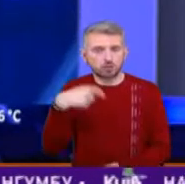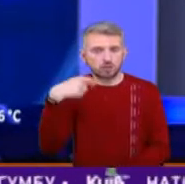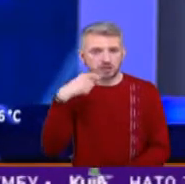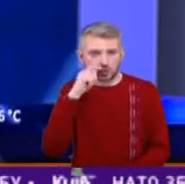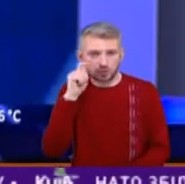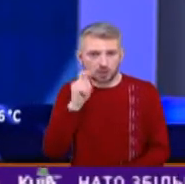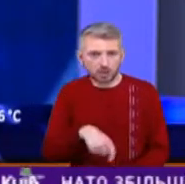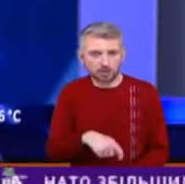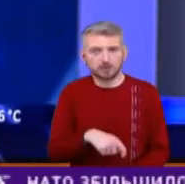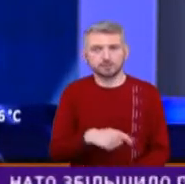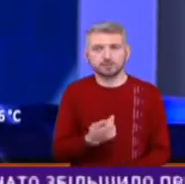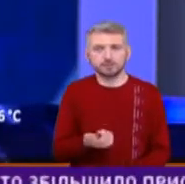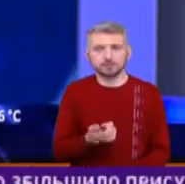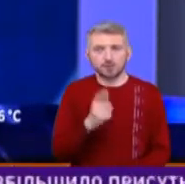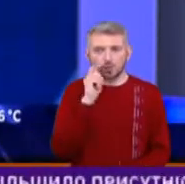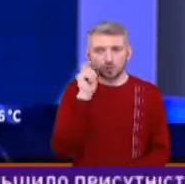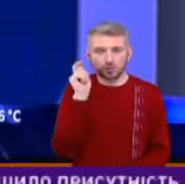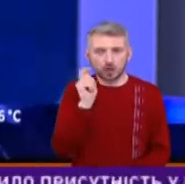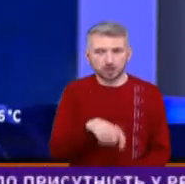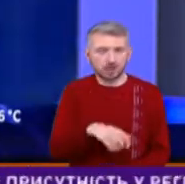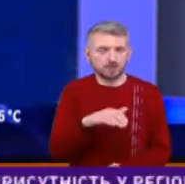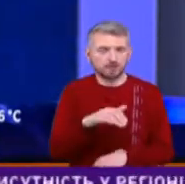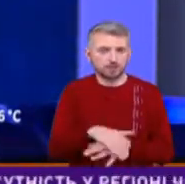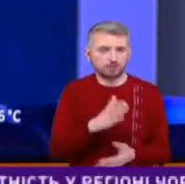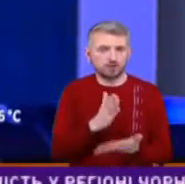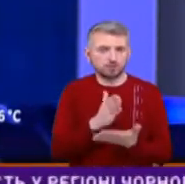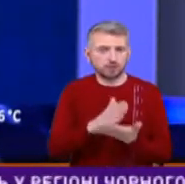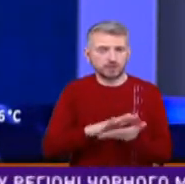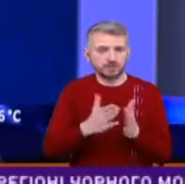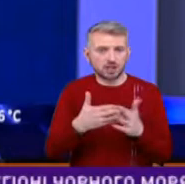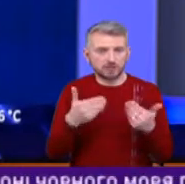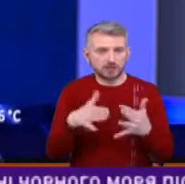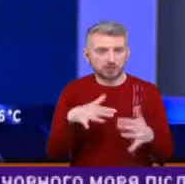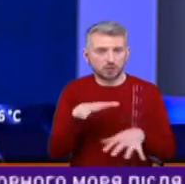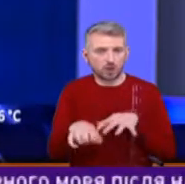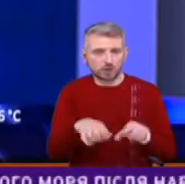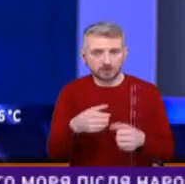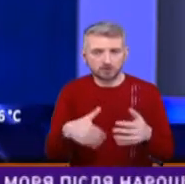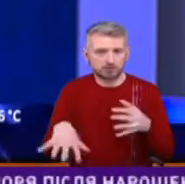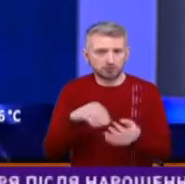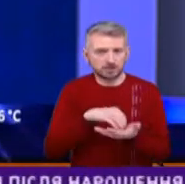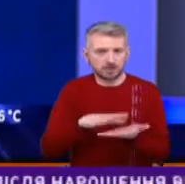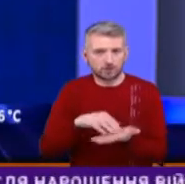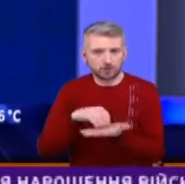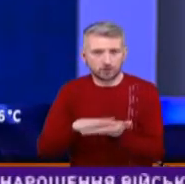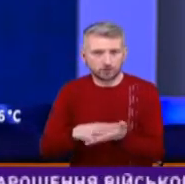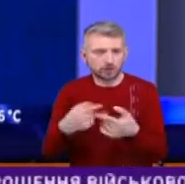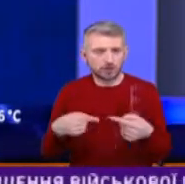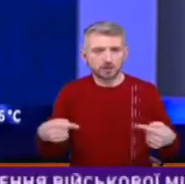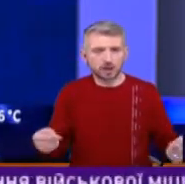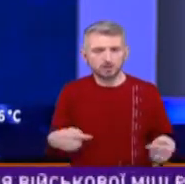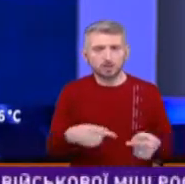президенти України. Україна де-факто перебуває в стані відкритої агресії. Це усюди зафіксовано. І так далі, і так